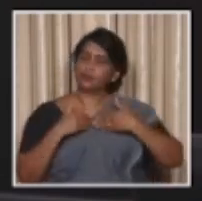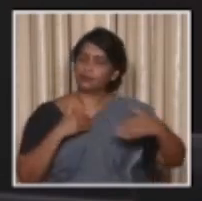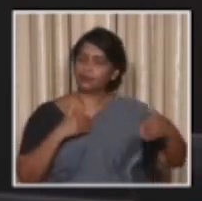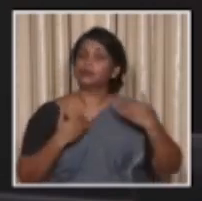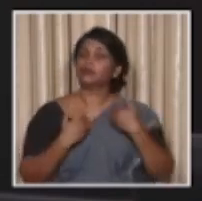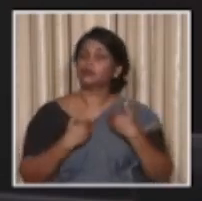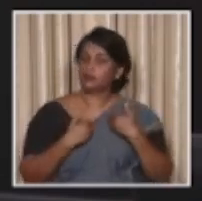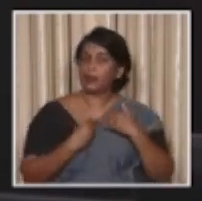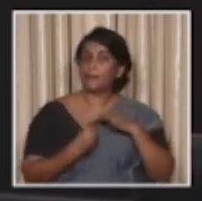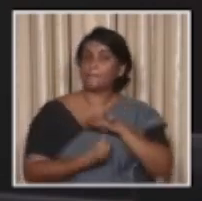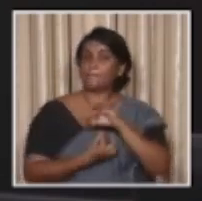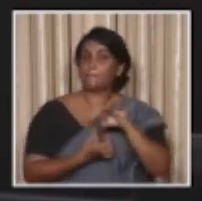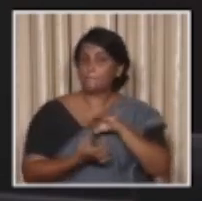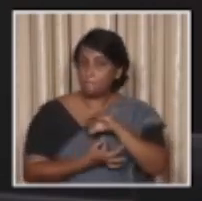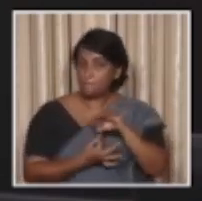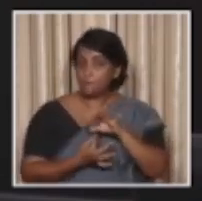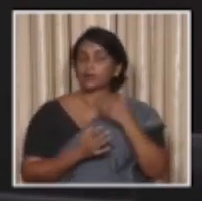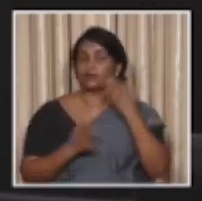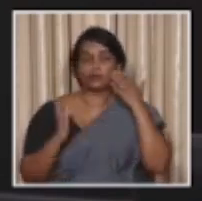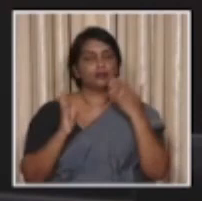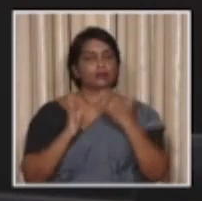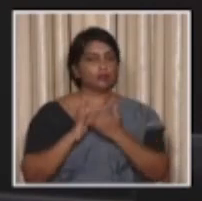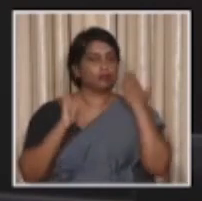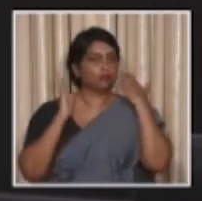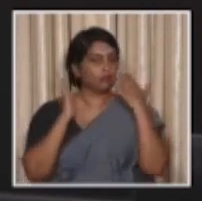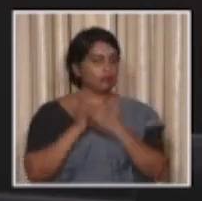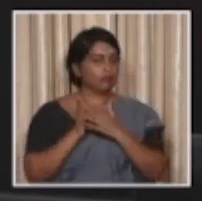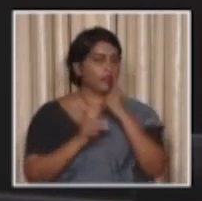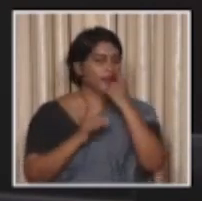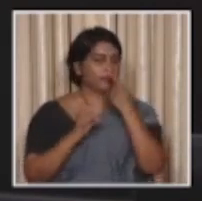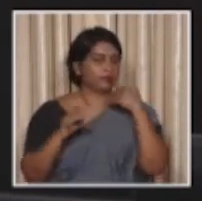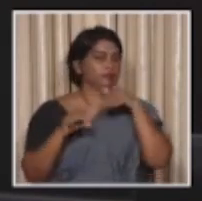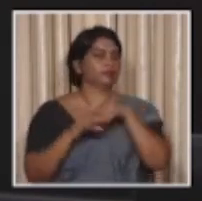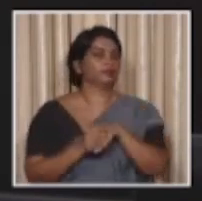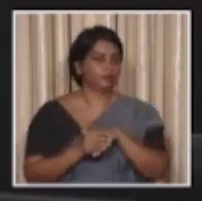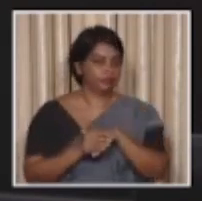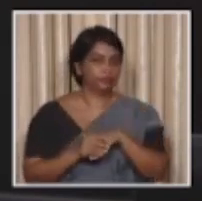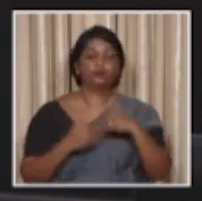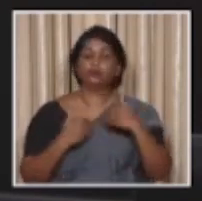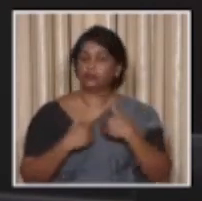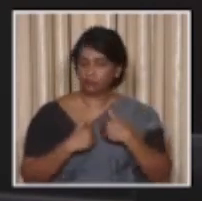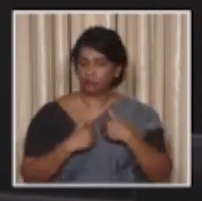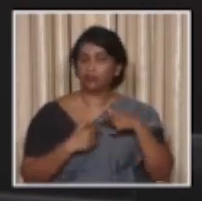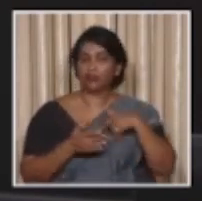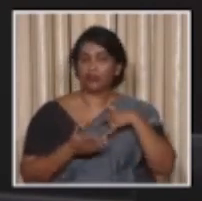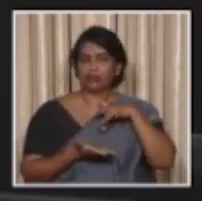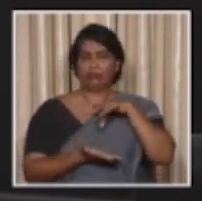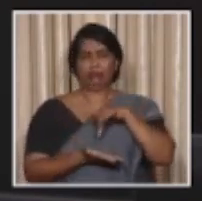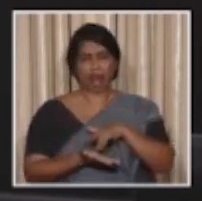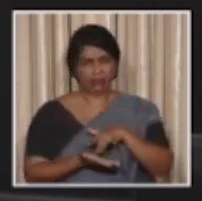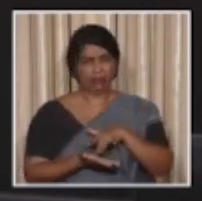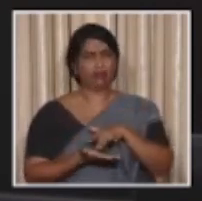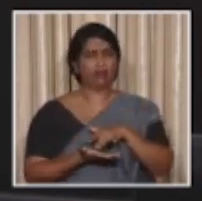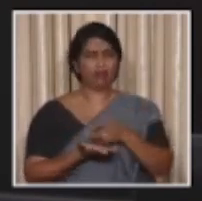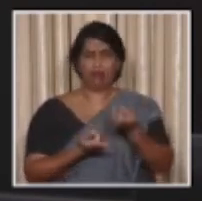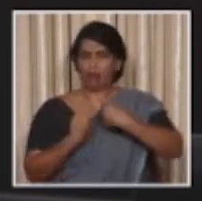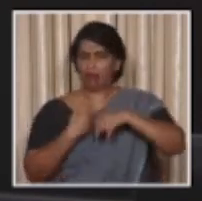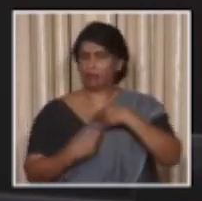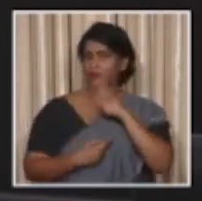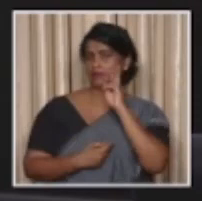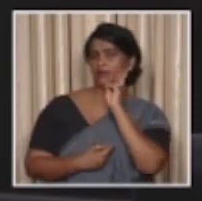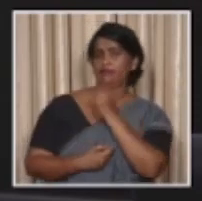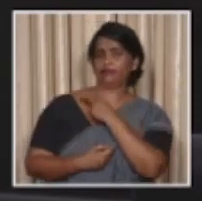අපි ප්‍රජාතන්ත්‍රවාදී රාමුව තුළ එක්තරා මන්සන්ධියකට පැමිණිලා තියෙනවා. අපි මේ මන්සන්ධි ඉඳගෙන ආපහු හැරිලා